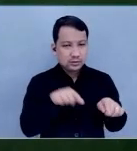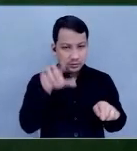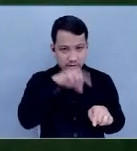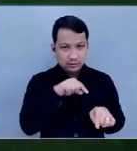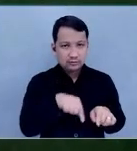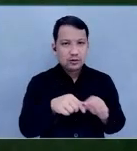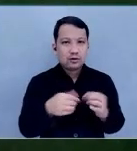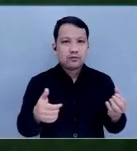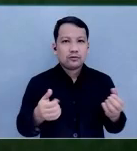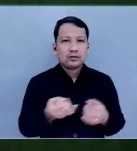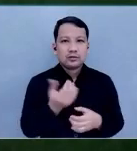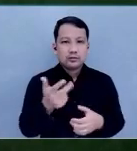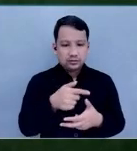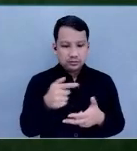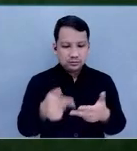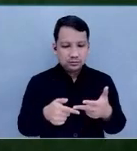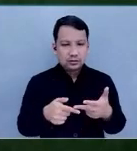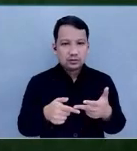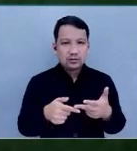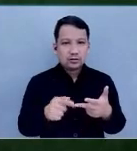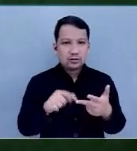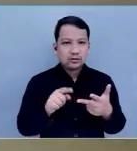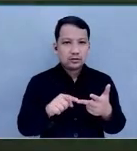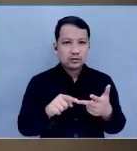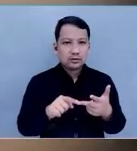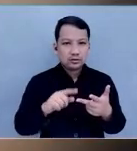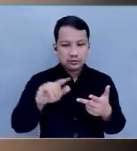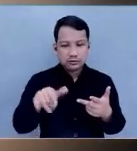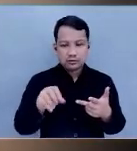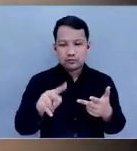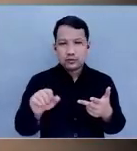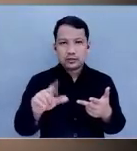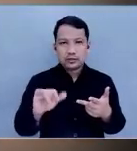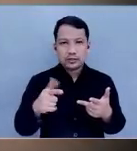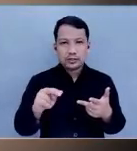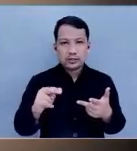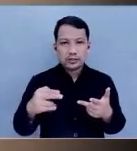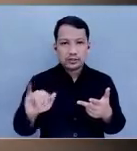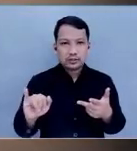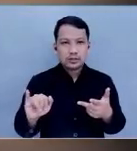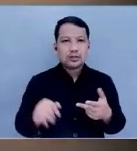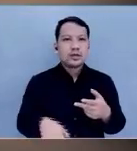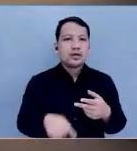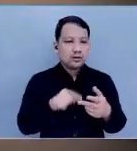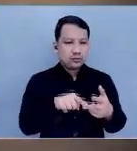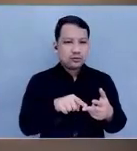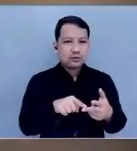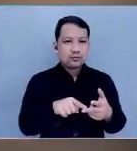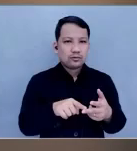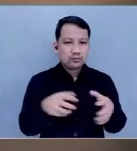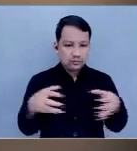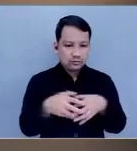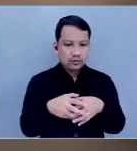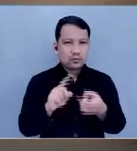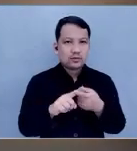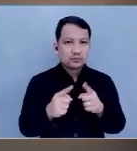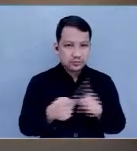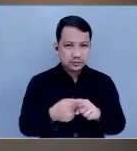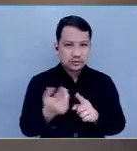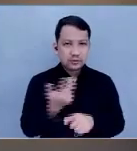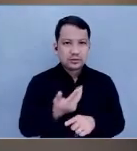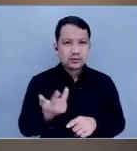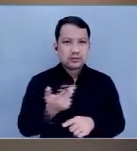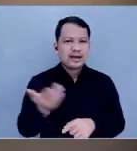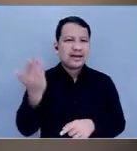ang ikatlong suspect na kinilalang si Giovanni Lagahit. Base sa investigasyon, magkakaibigan ang tatlo at dati